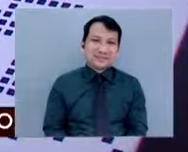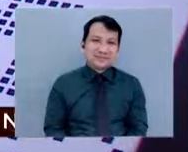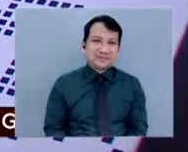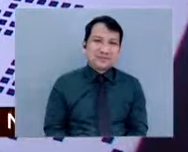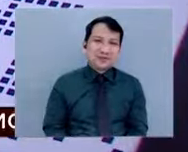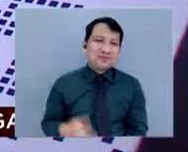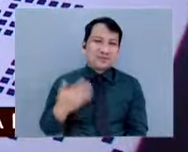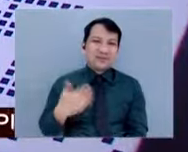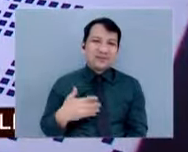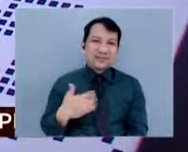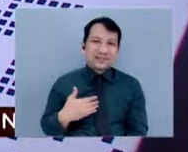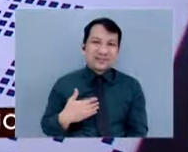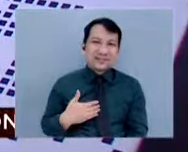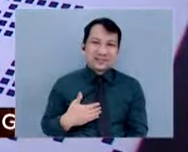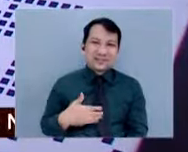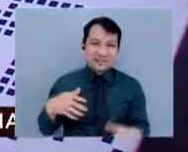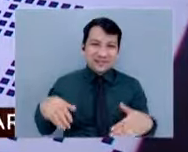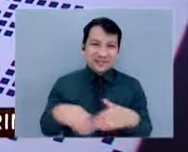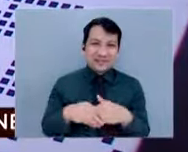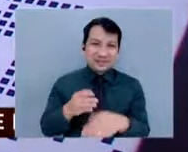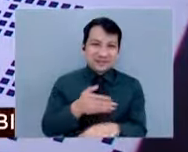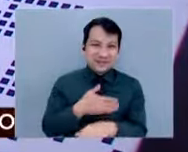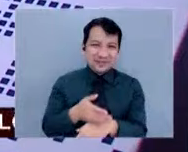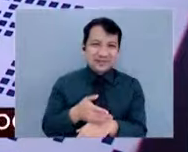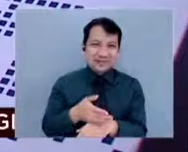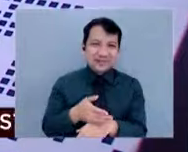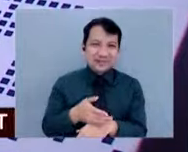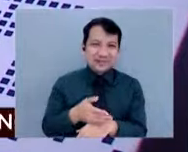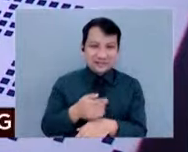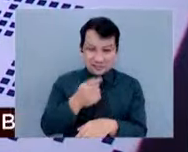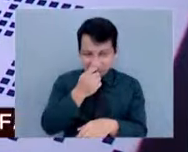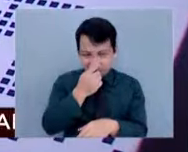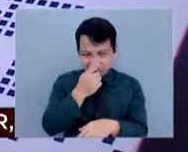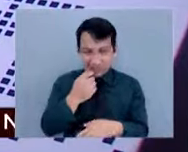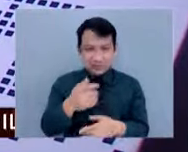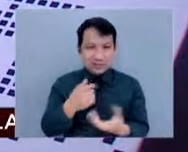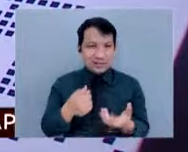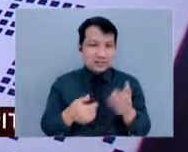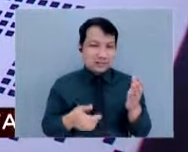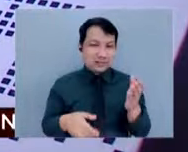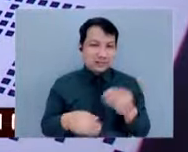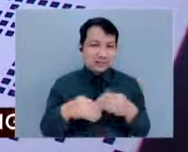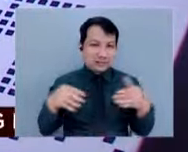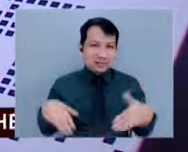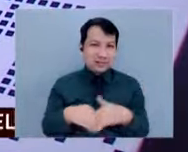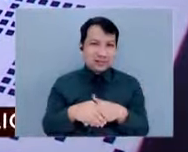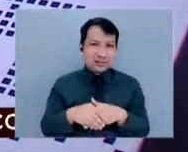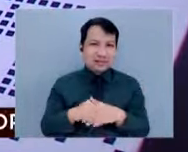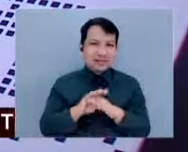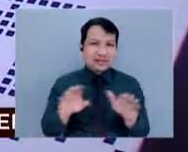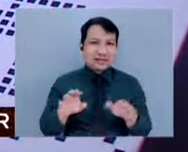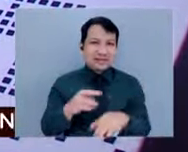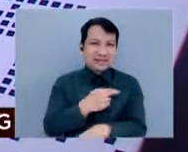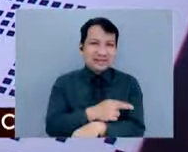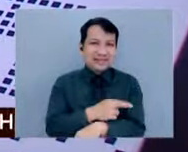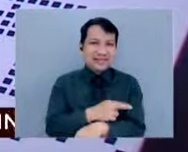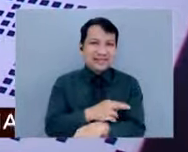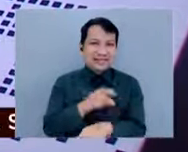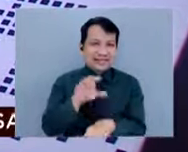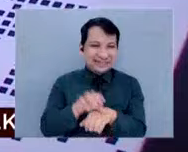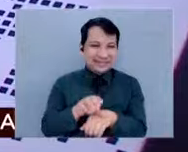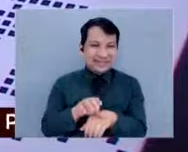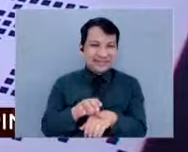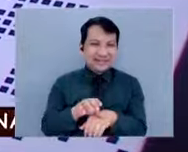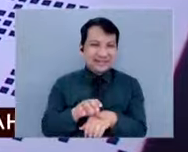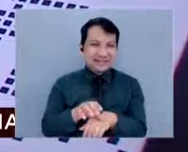Baka wala daw wedding singer sa reception, sabi ni Father. Pero sa kasal yun eh, hindi naman religious song yung pinakanta nila eh. It's in the middle of the